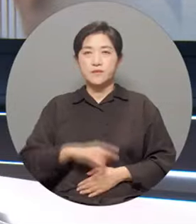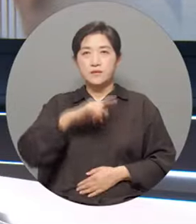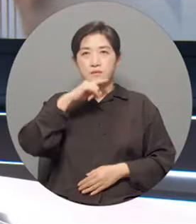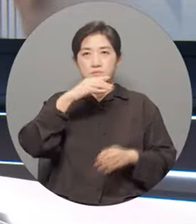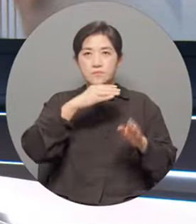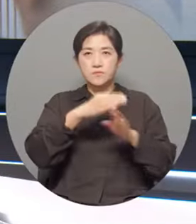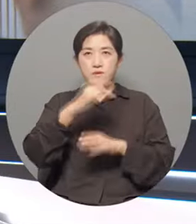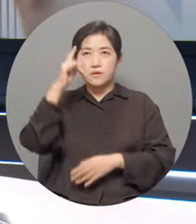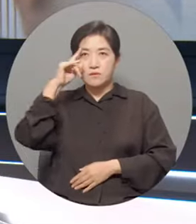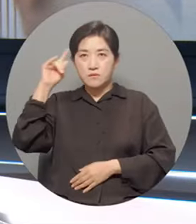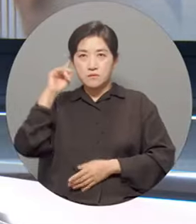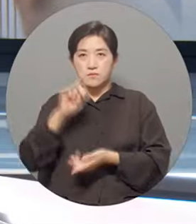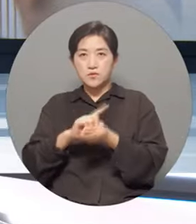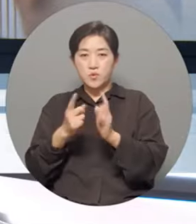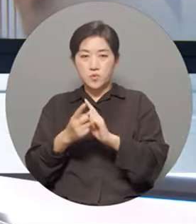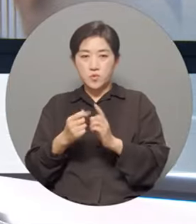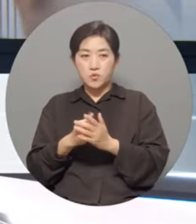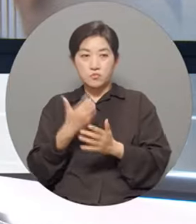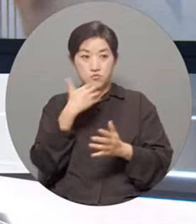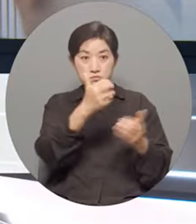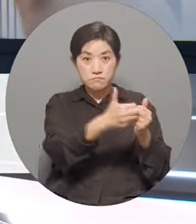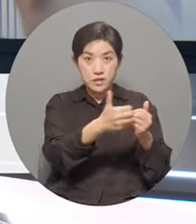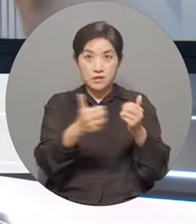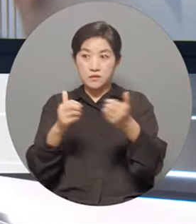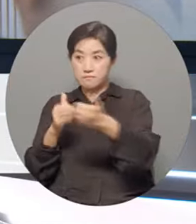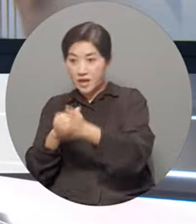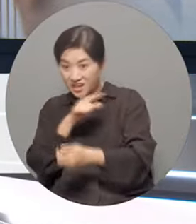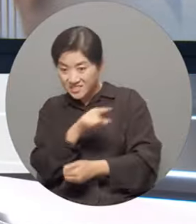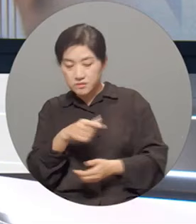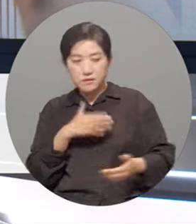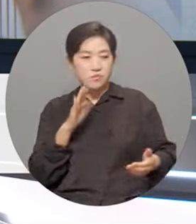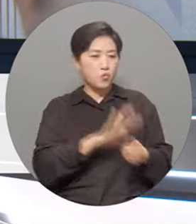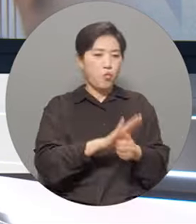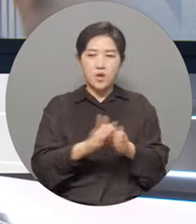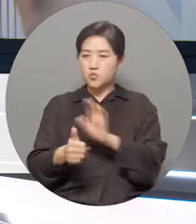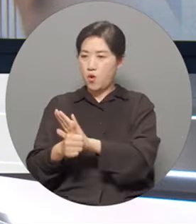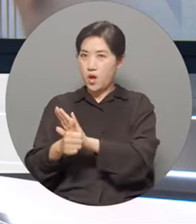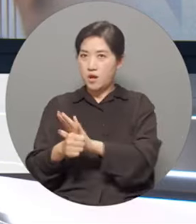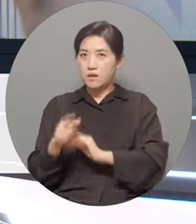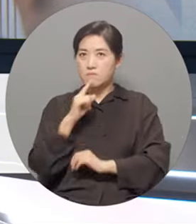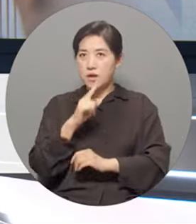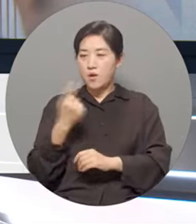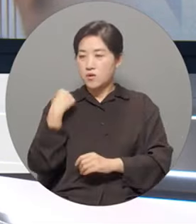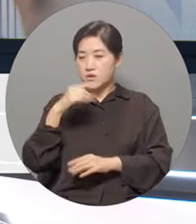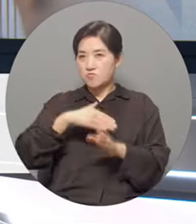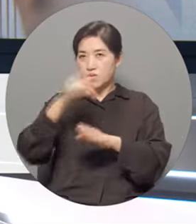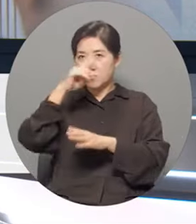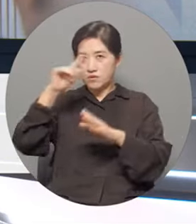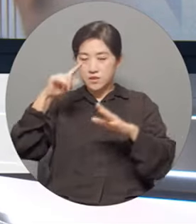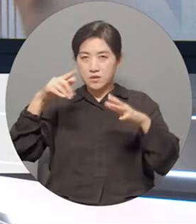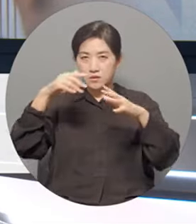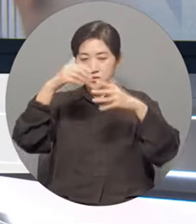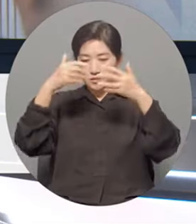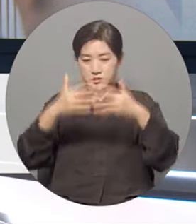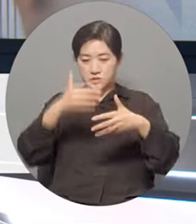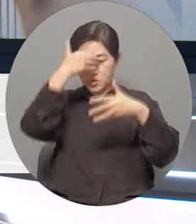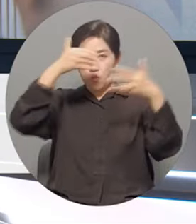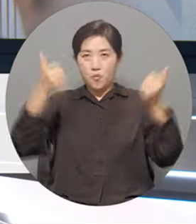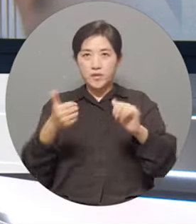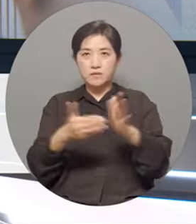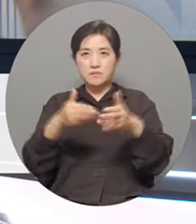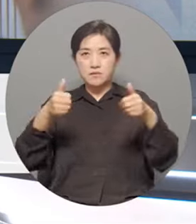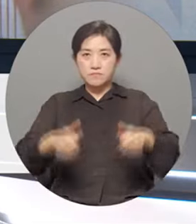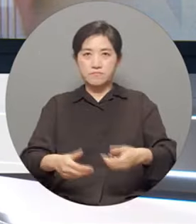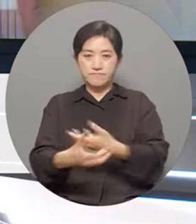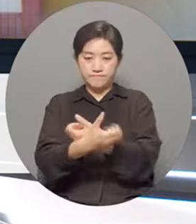북한과 러시아는 서로가 침략당하면 서로를 지원한다. 어제 북한과 러시아가 정상회담 직후 체결한 협정에서 이